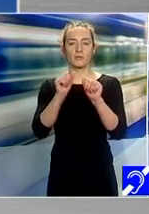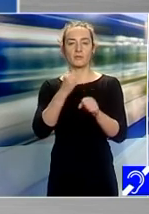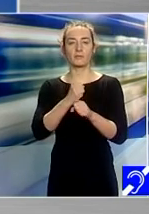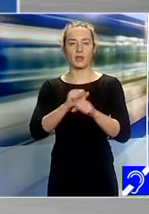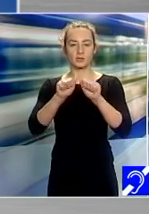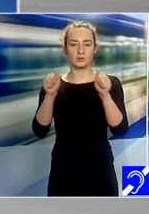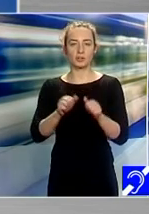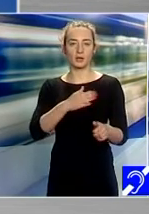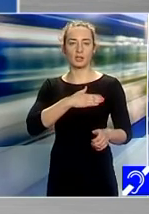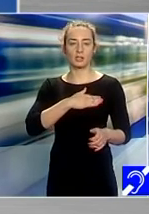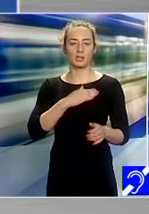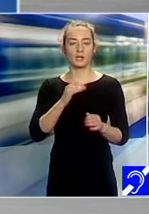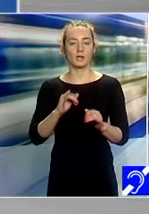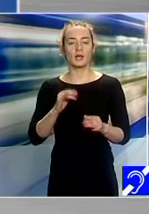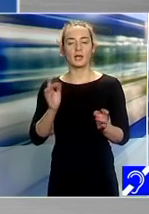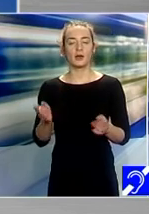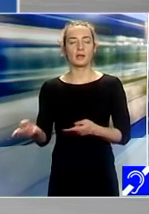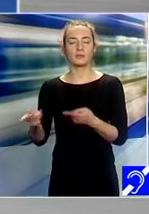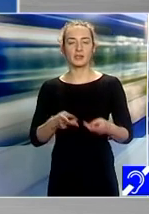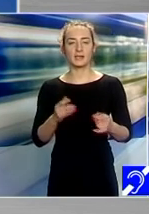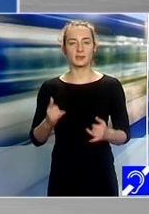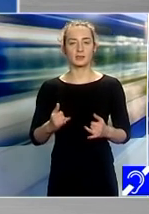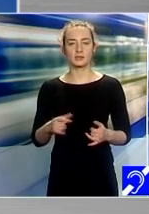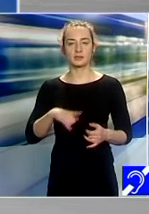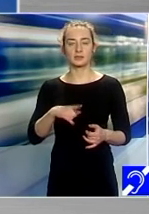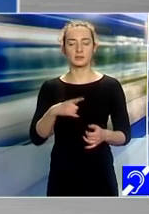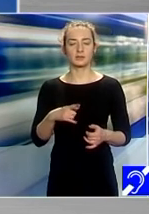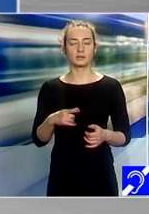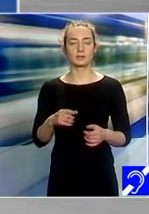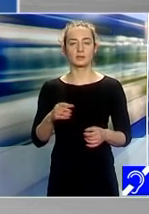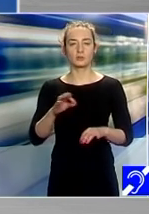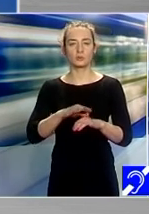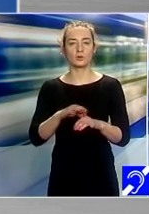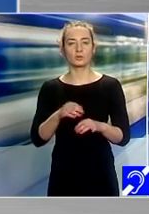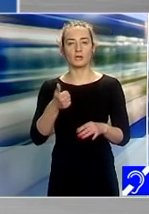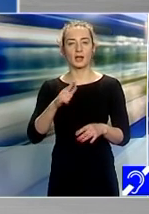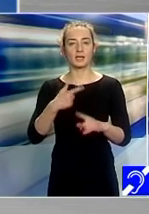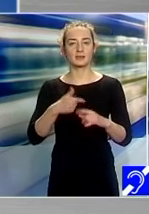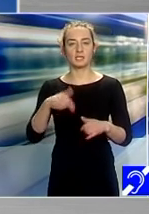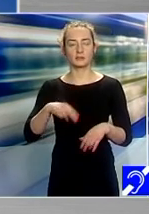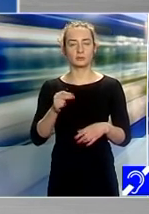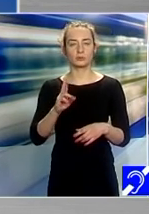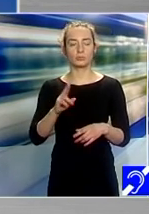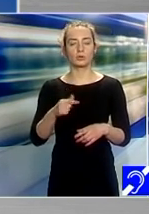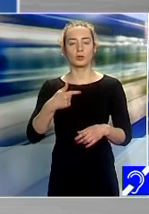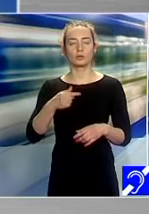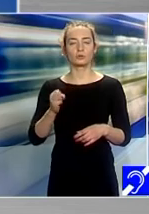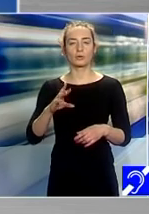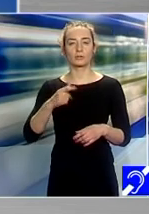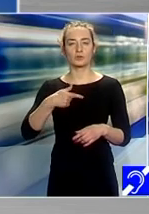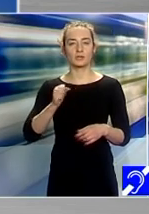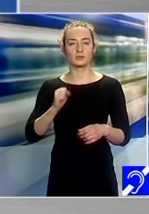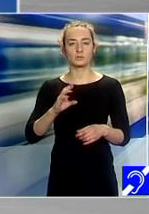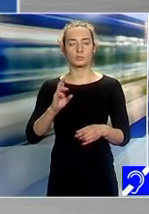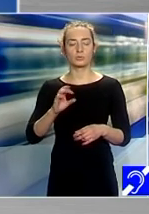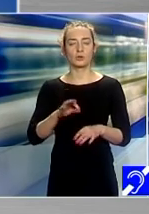an. Invitații de astăzi sunt domnul profesor universitar dr. Alexandru Georgescu, șeful secției de chirurgie plastică și reconstructivă